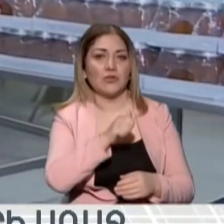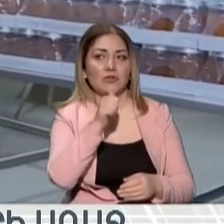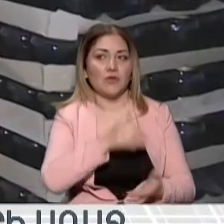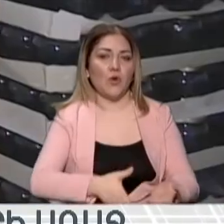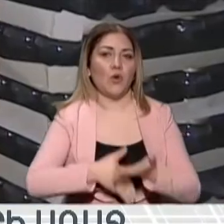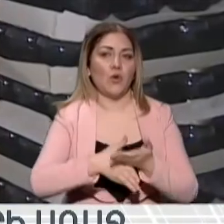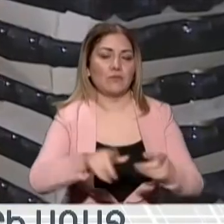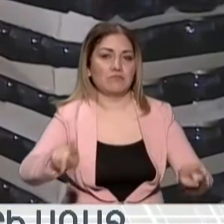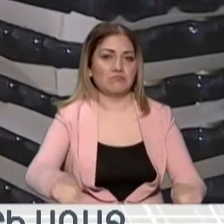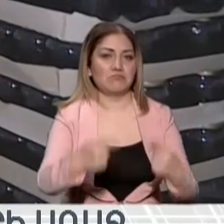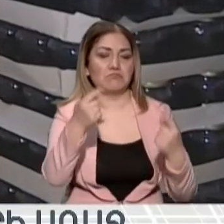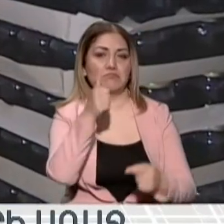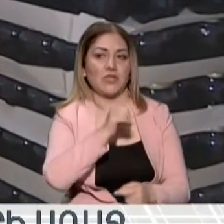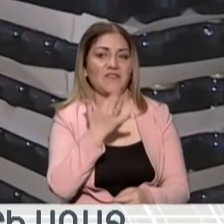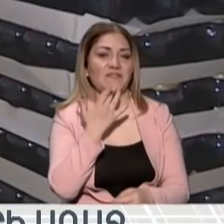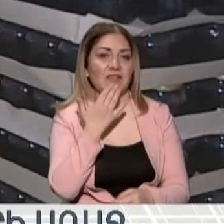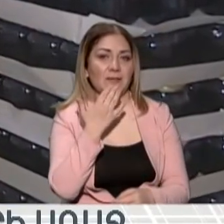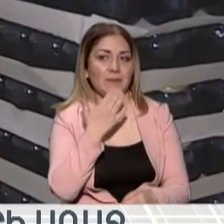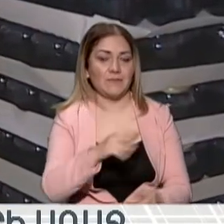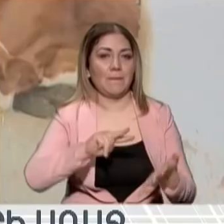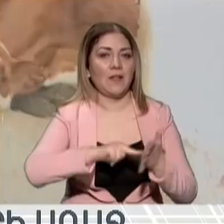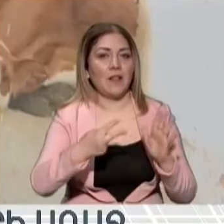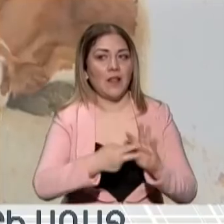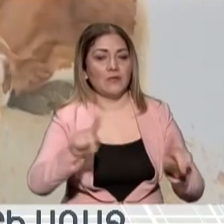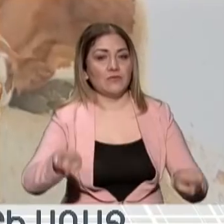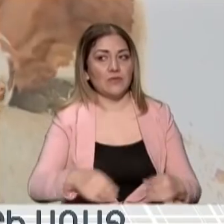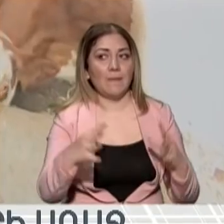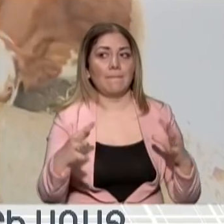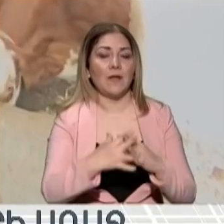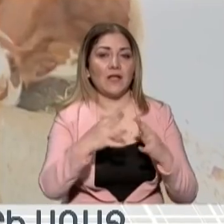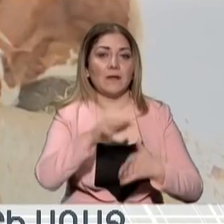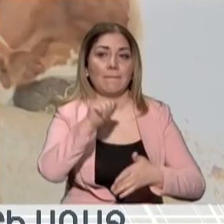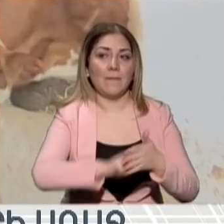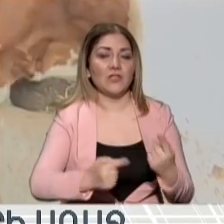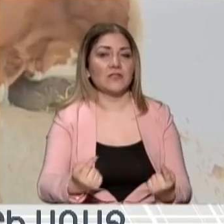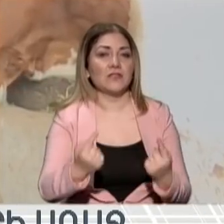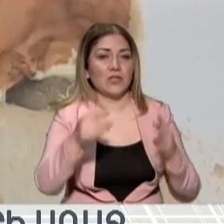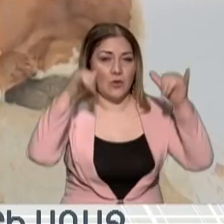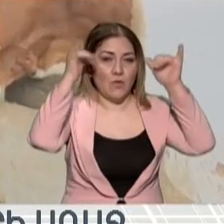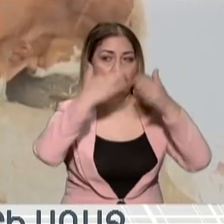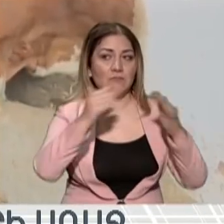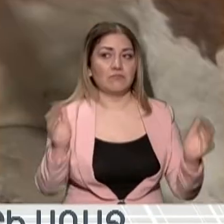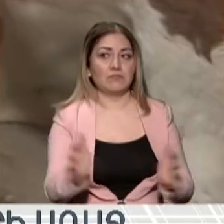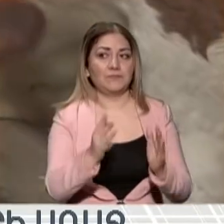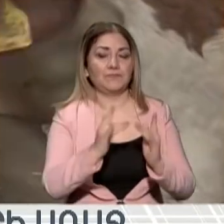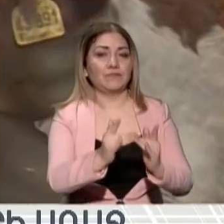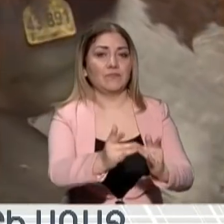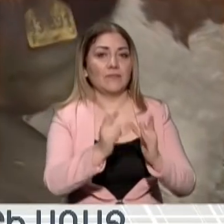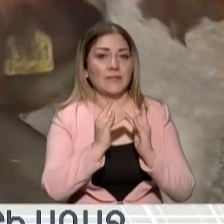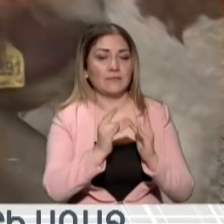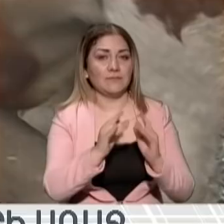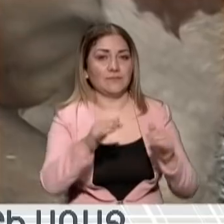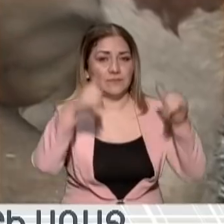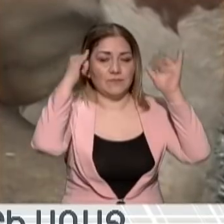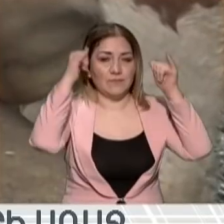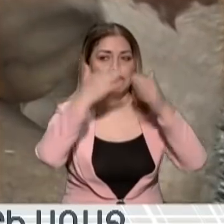կազմակերպությունների միջոցով առողջացնել ընկերության բիզնես պլանները։ Պատերազմի հետևանքով խոշոր ֆերմերային տնտեսություններից մեկն էլ